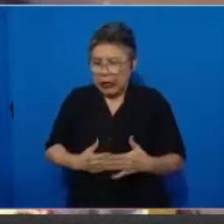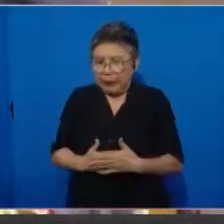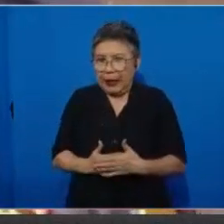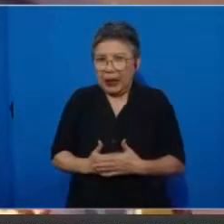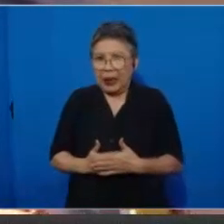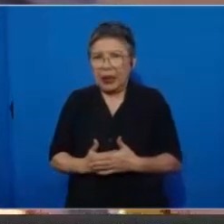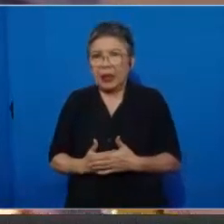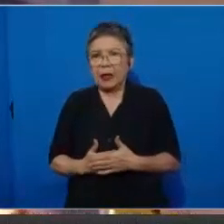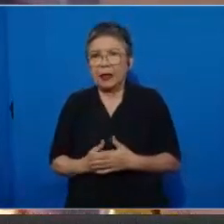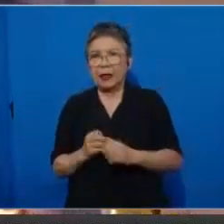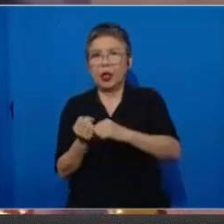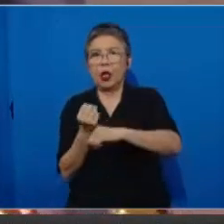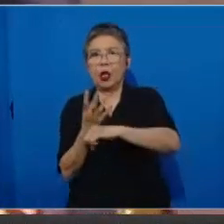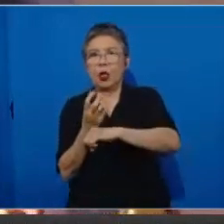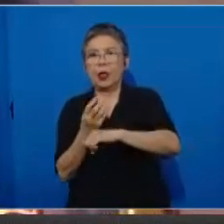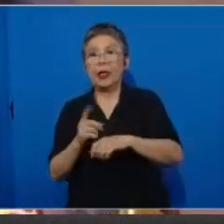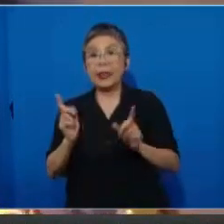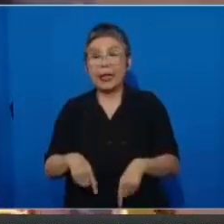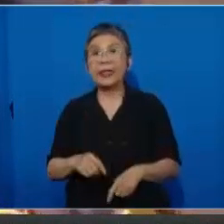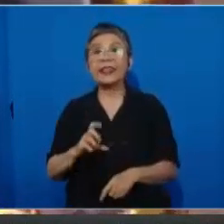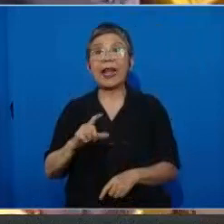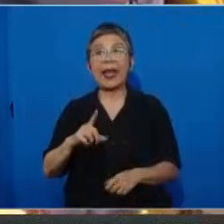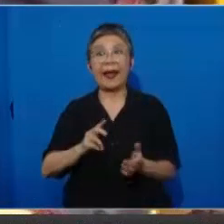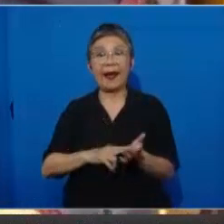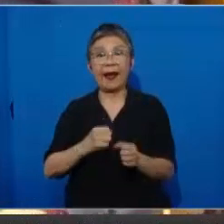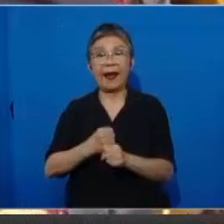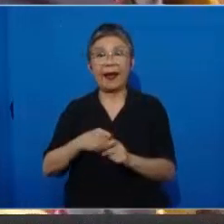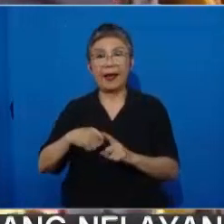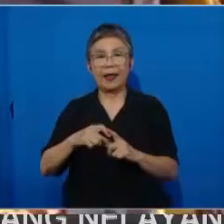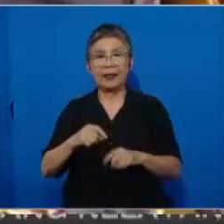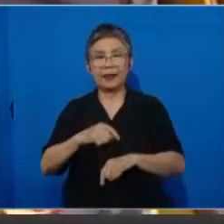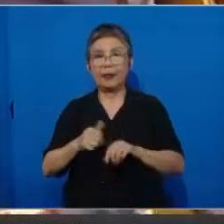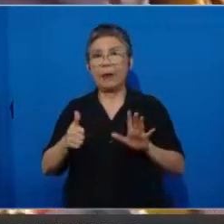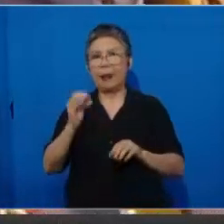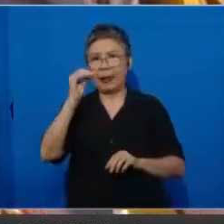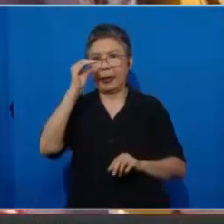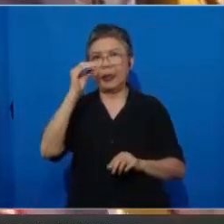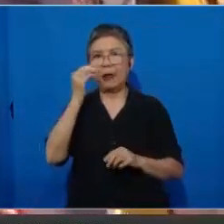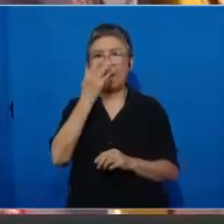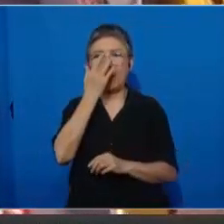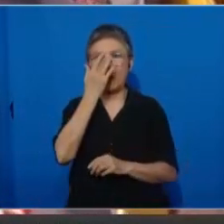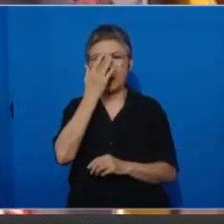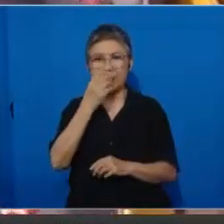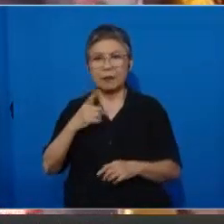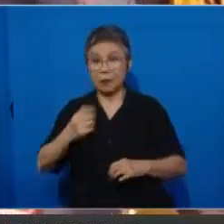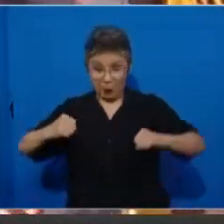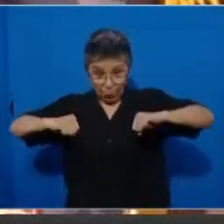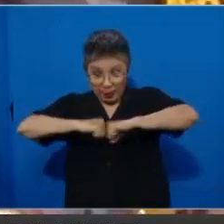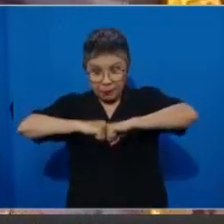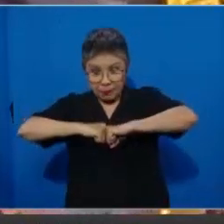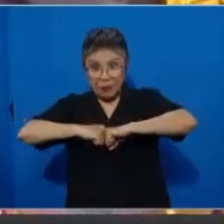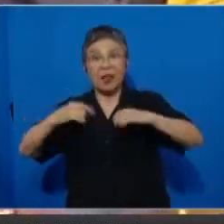ini kejadian di Cicalengka, kejadian pukul jam 6 pagi, adu banteng antara